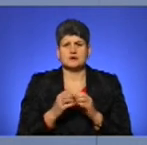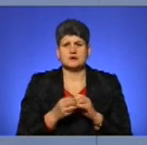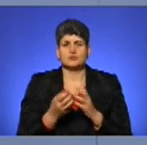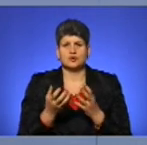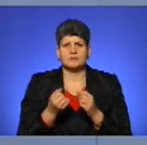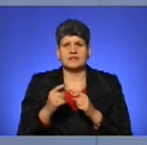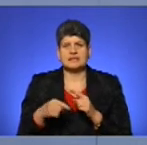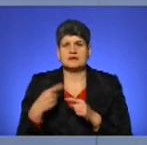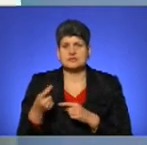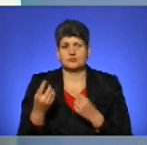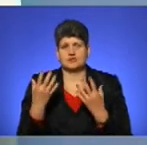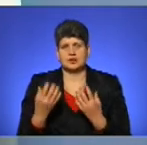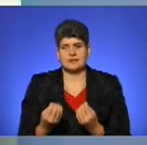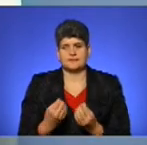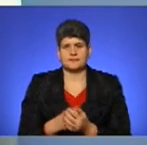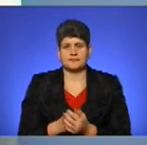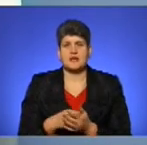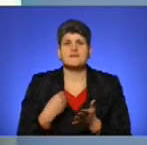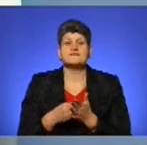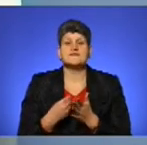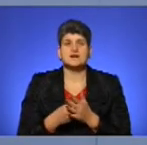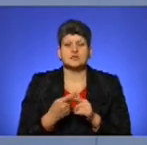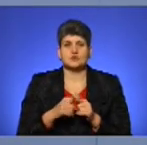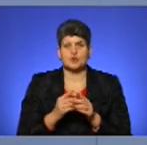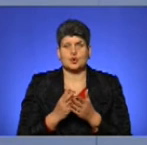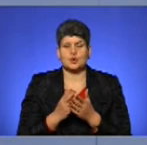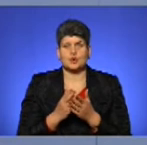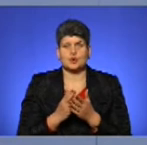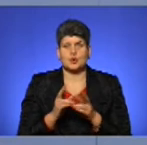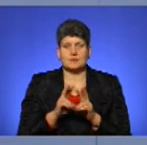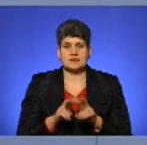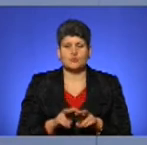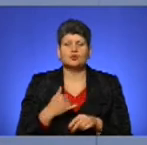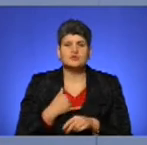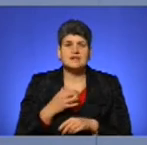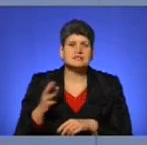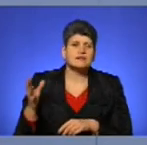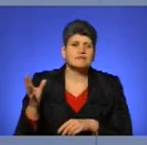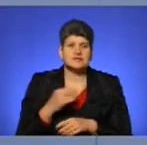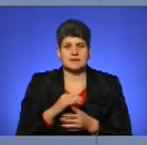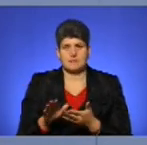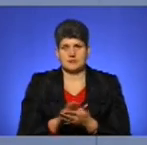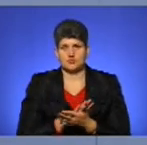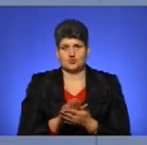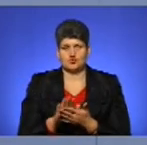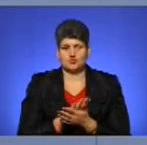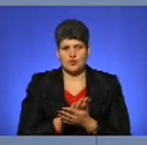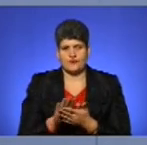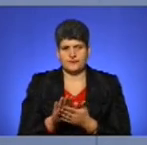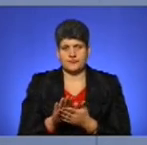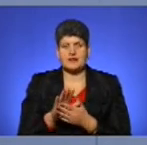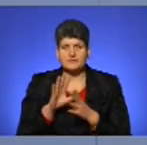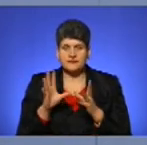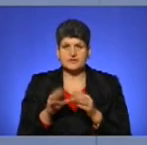на слідуючий день. Яка вартість цього обстеження? У нас всі обстеження безкоштовні. Взагалі,